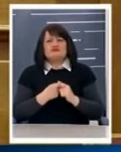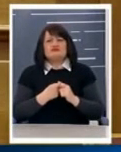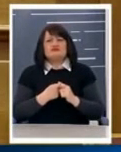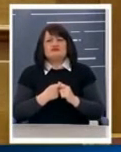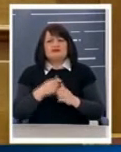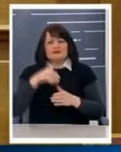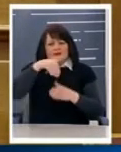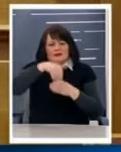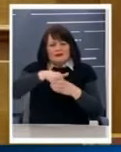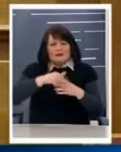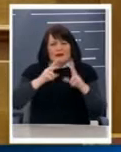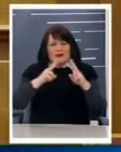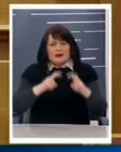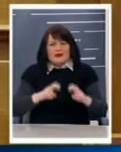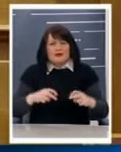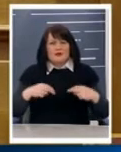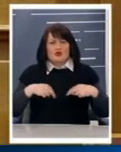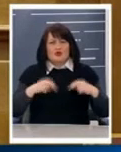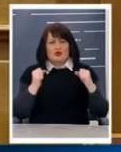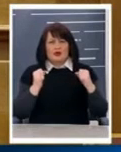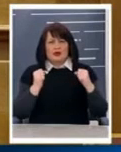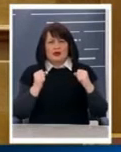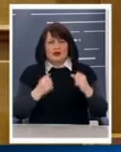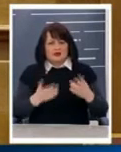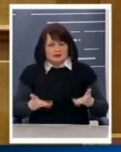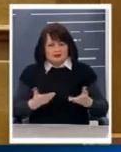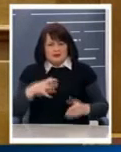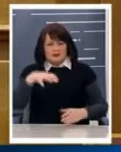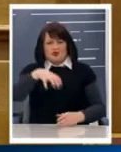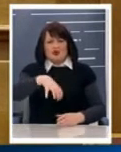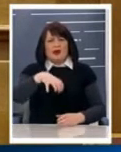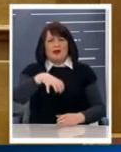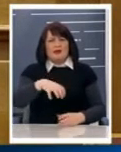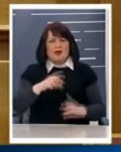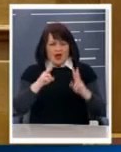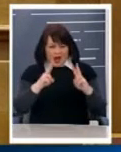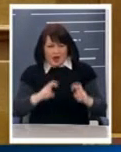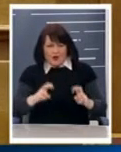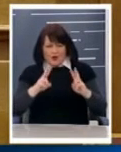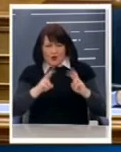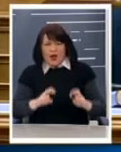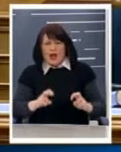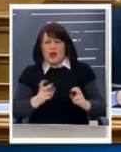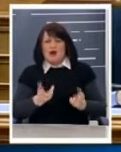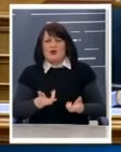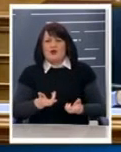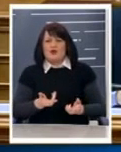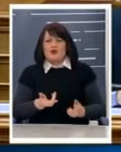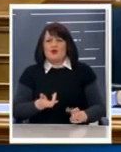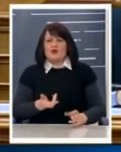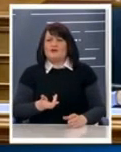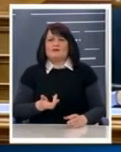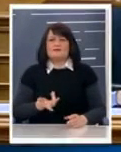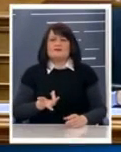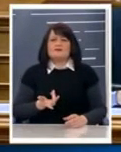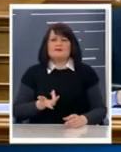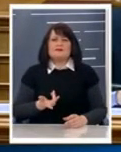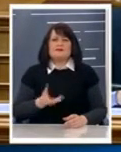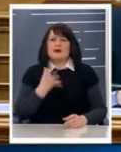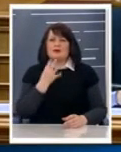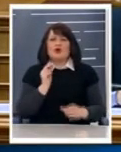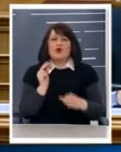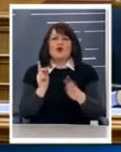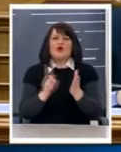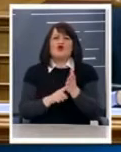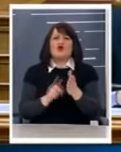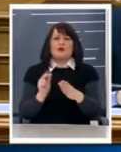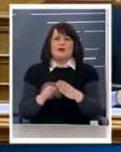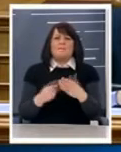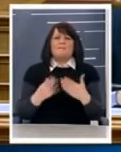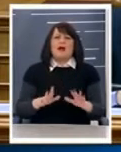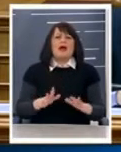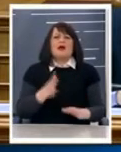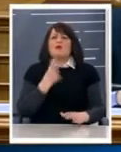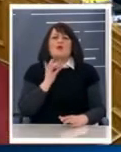εσωτερικού ελέγχου Υπουργείου Υγείας, ενεργοποίηση μονάδας εσωτερικού ελέγχου Υπουργείου Υγείας. Γιατί ενώ έχουν ψηφιστεί οι νόμοι δεν